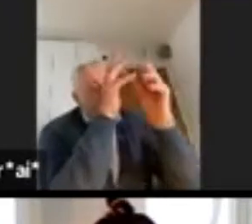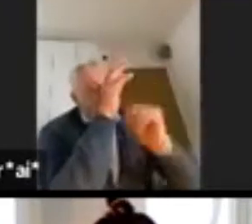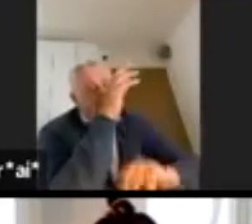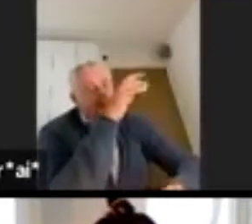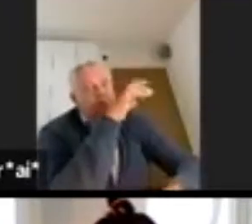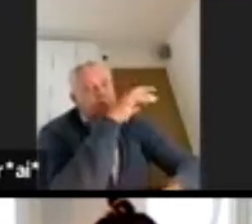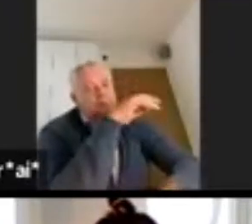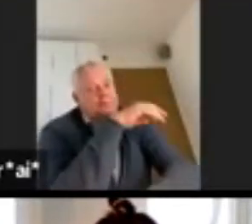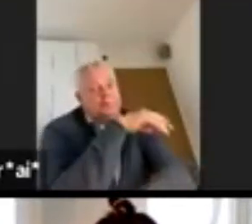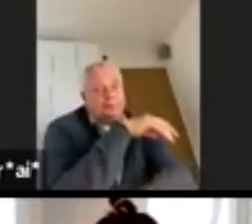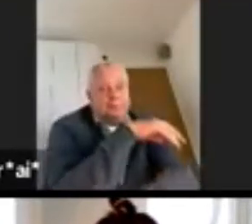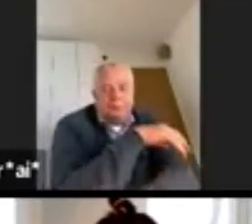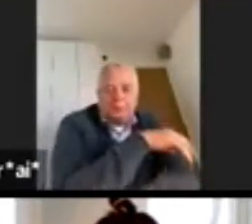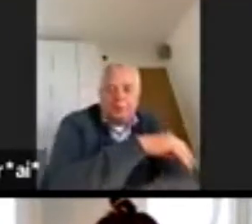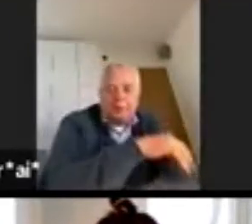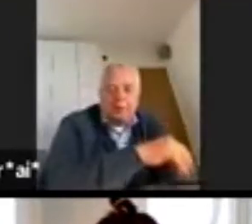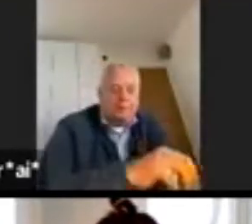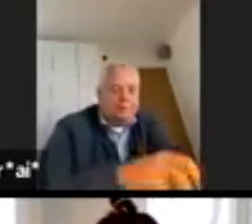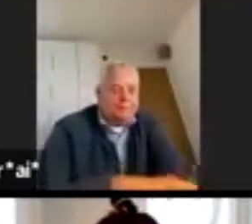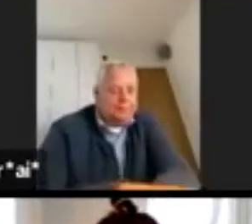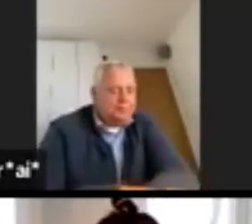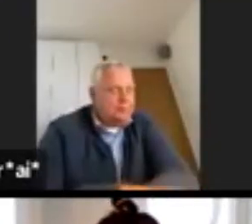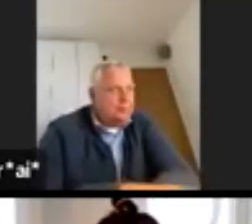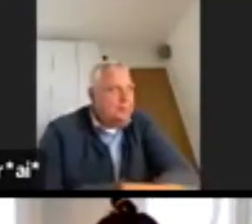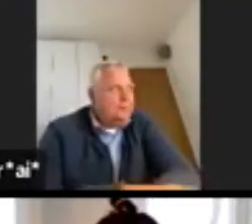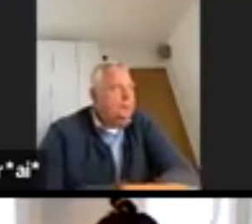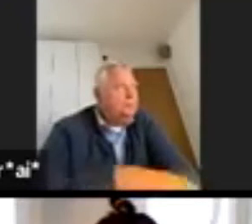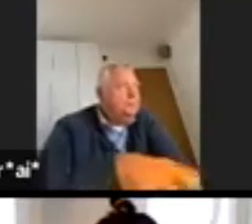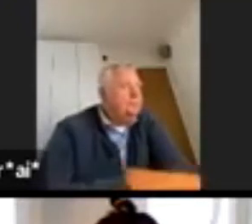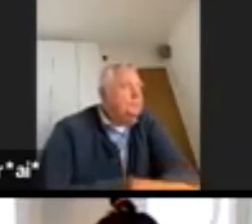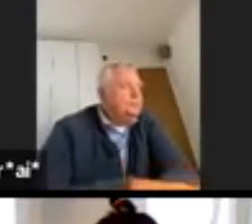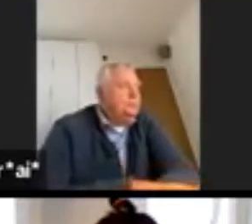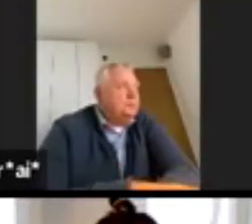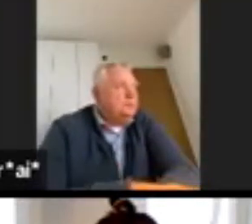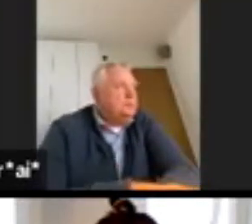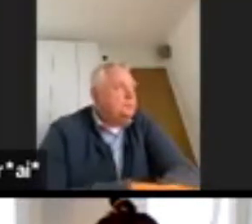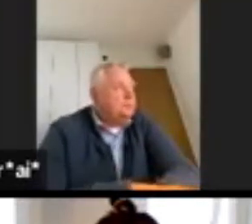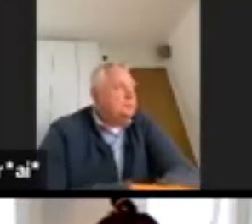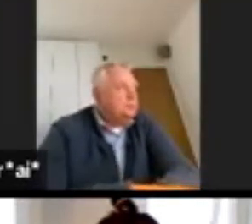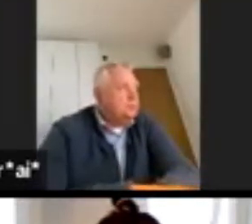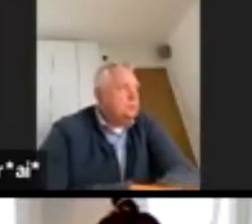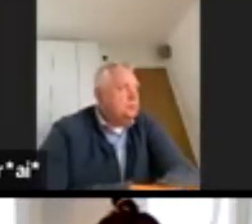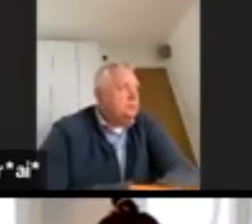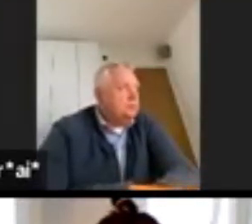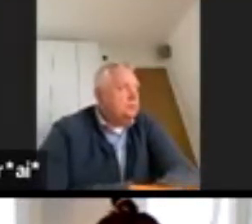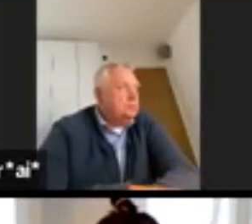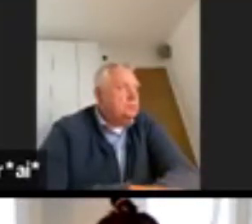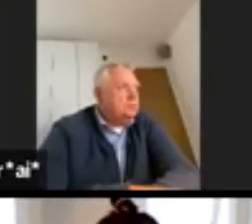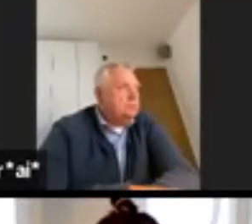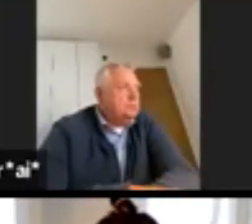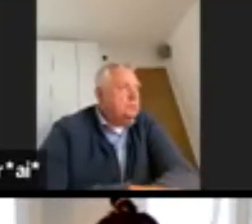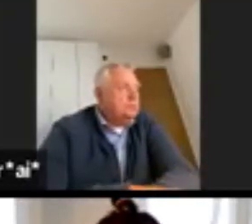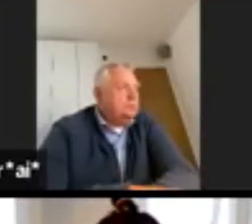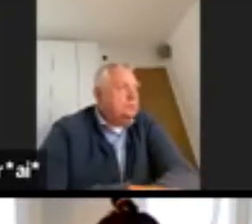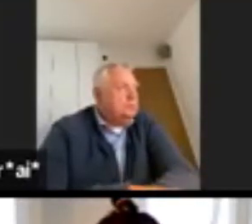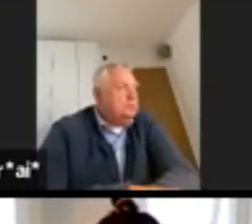informaciju koja su životno važna za njih, kako bi dobili uputstva, recimo, druge strane, često se